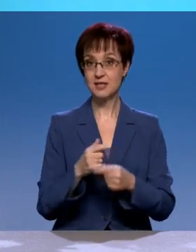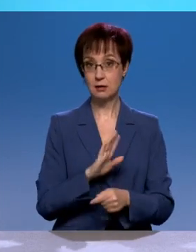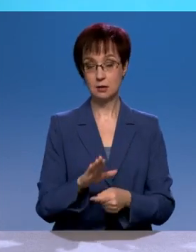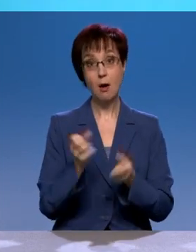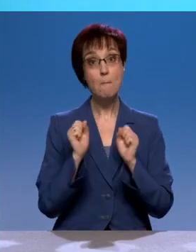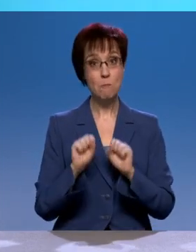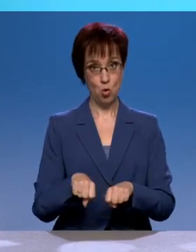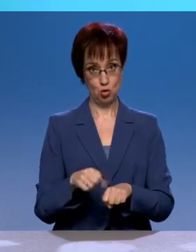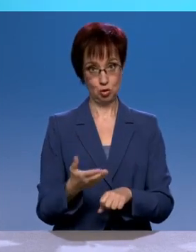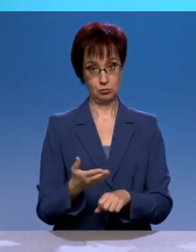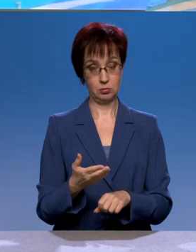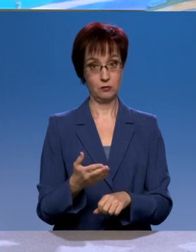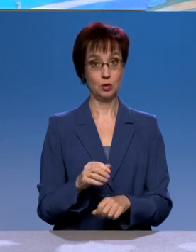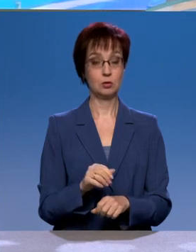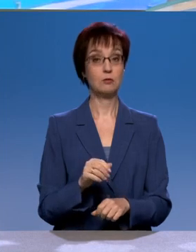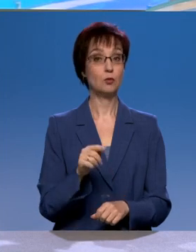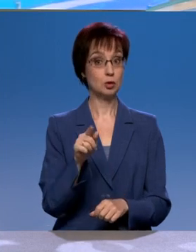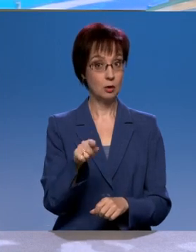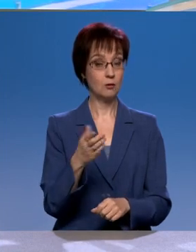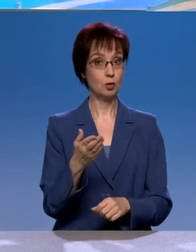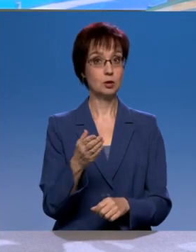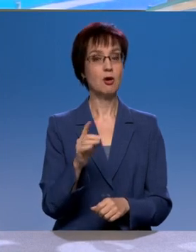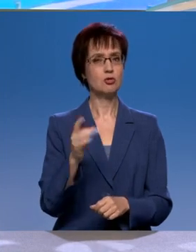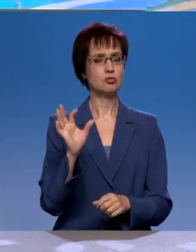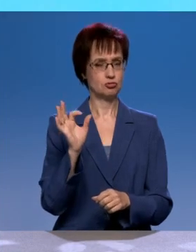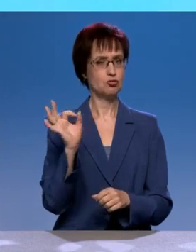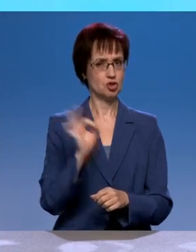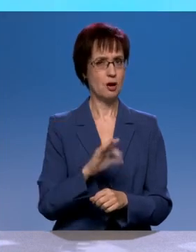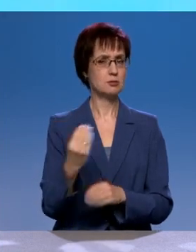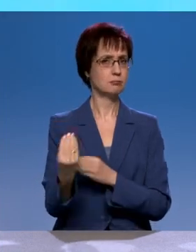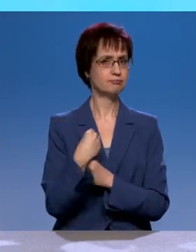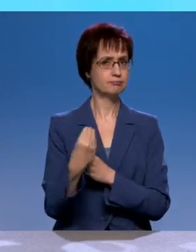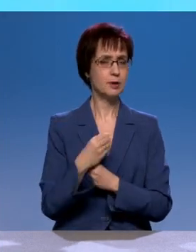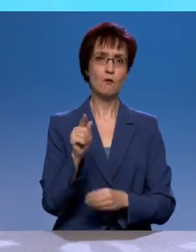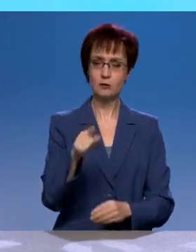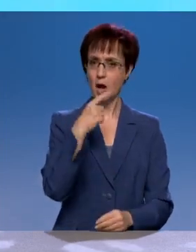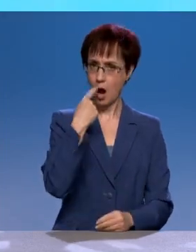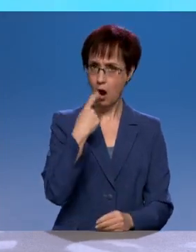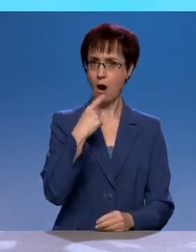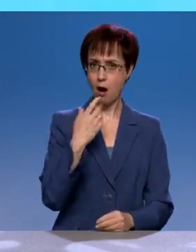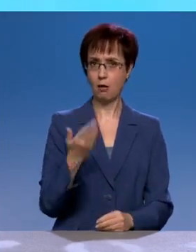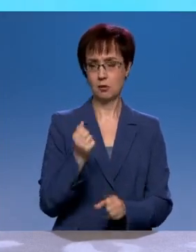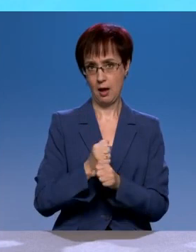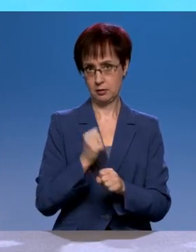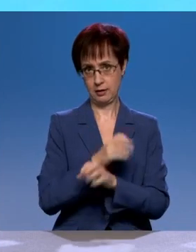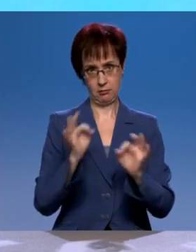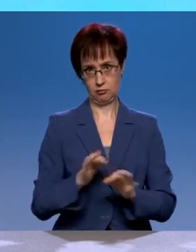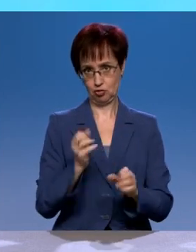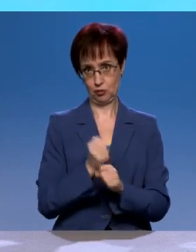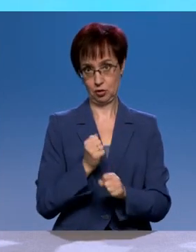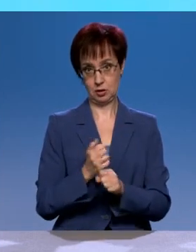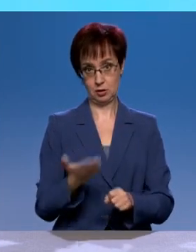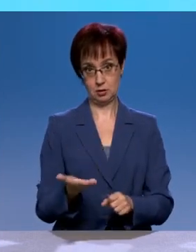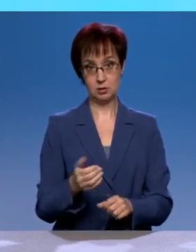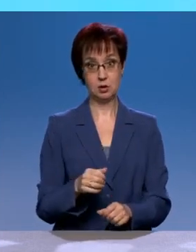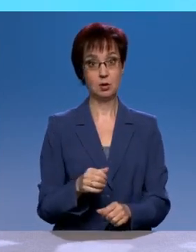вот очень часто упрекают. Даже, ну вот вы только говорите, а ничего не делаете. Иногда не самим только. Стыдно за это не становится. Только. Но с другой стороны, ну работа такая. Ну мы хотя бы